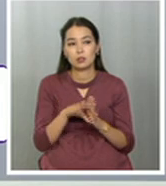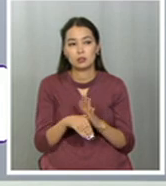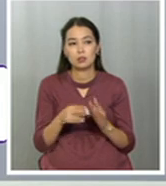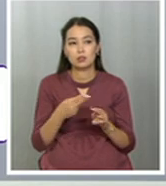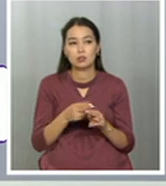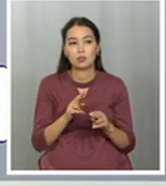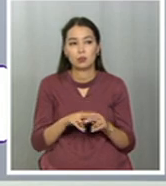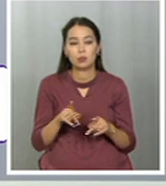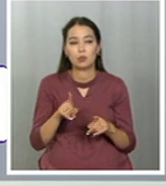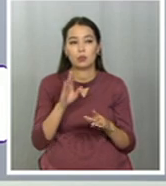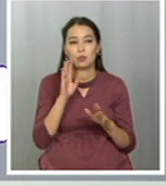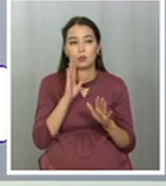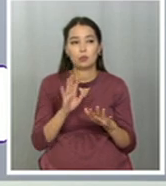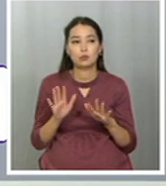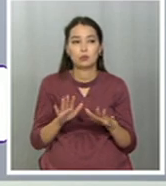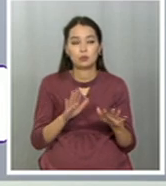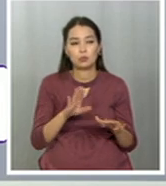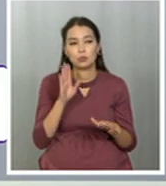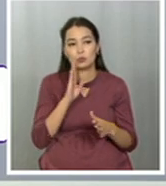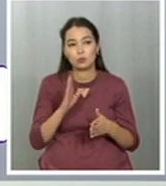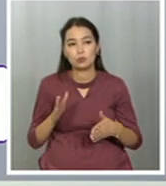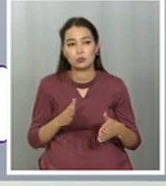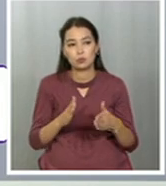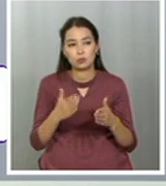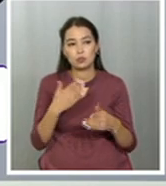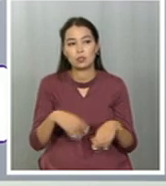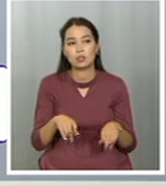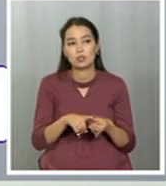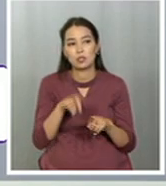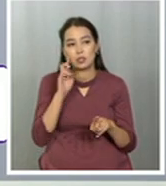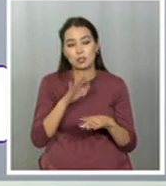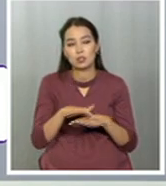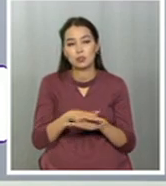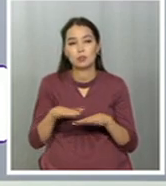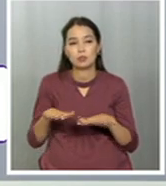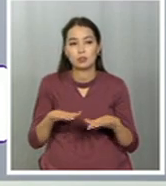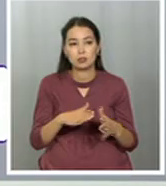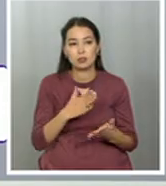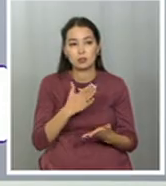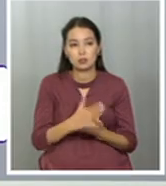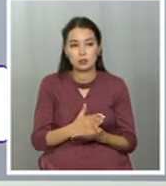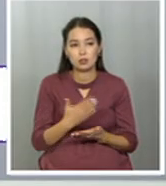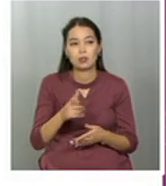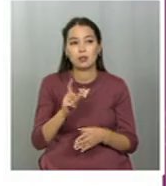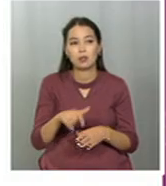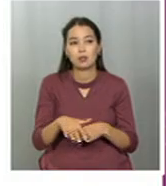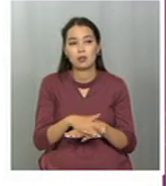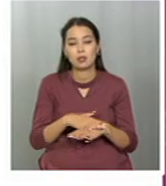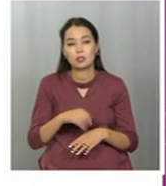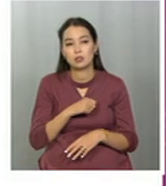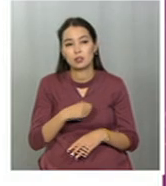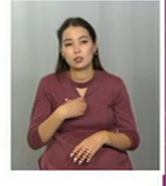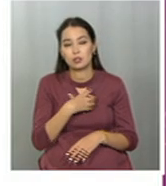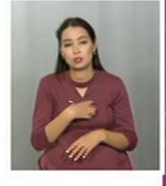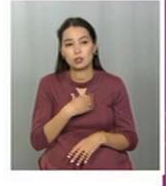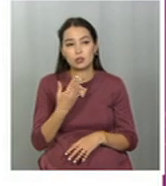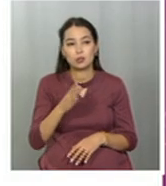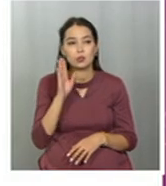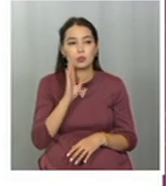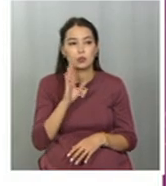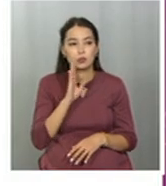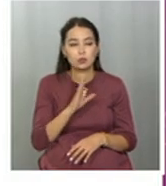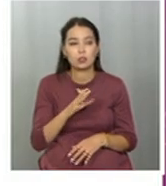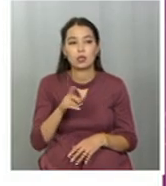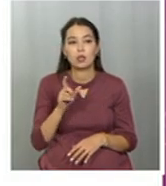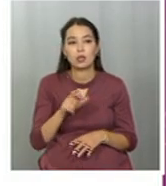су жолдары бойлай көбінесе елді мекендер орналасады. Мысалы, халыққа ең қажетті су ресурсы болғандықтан халық